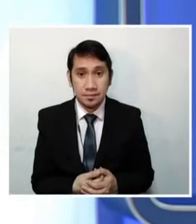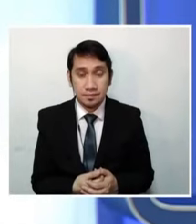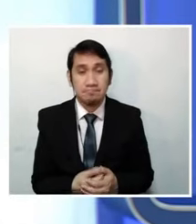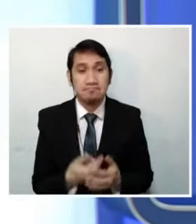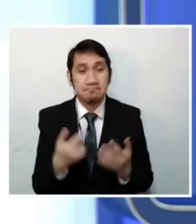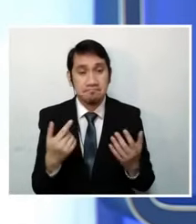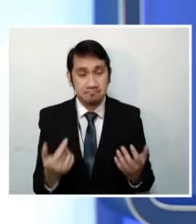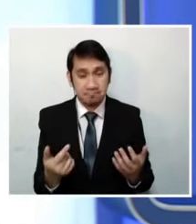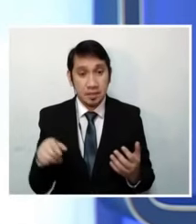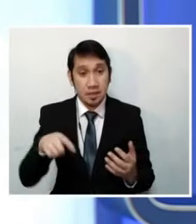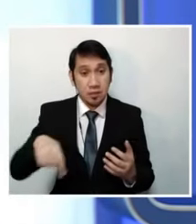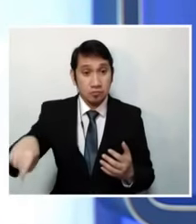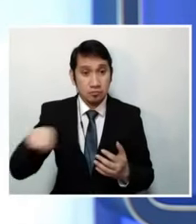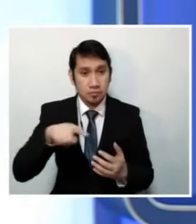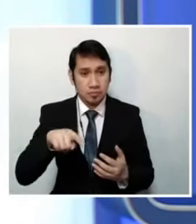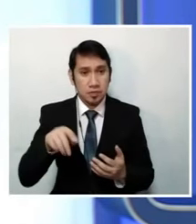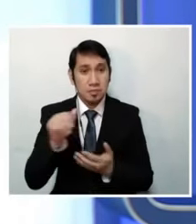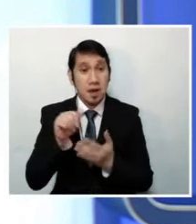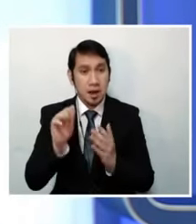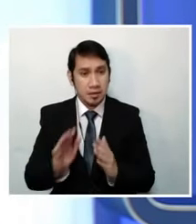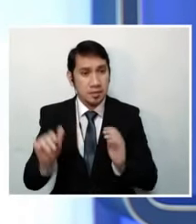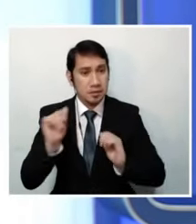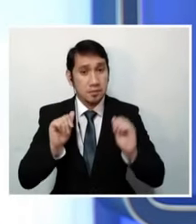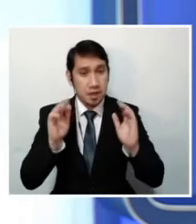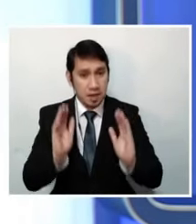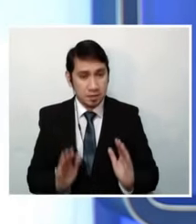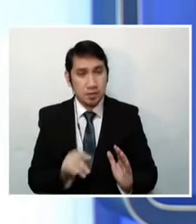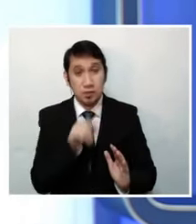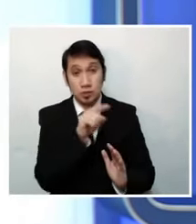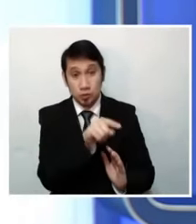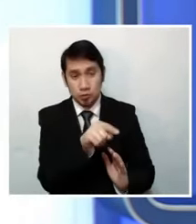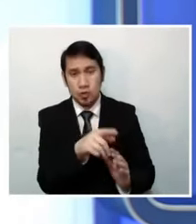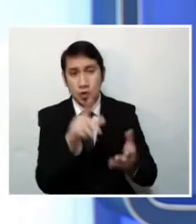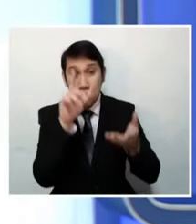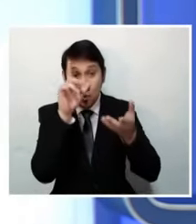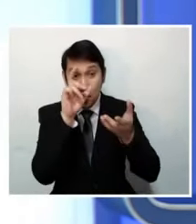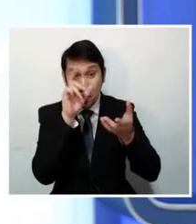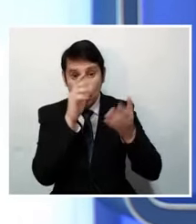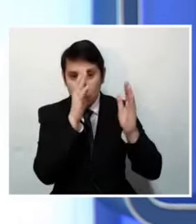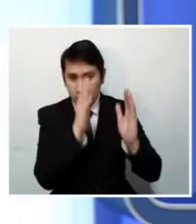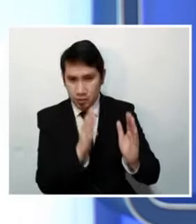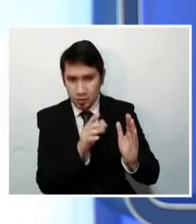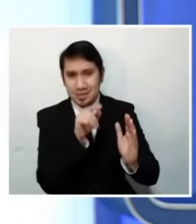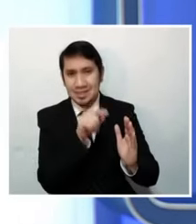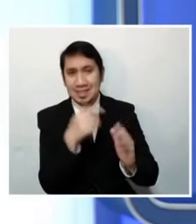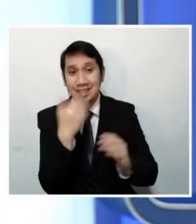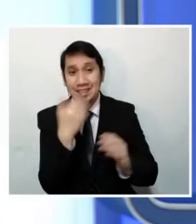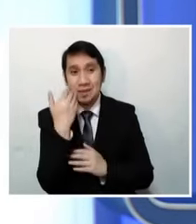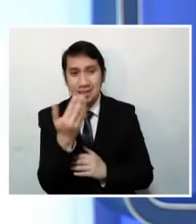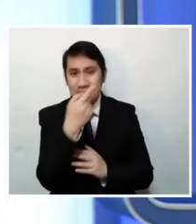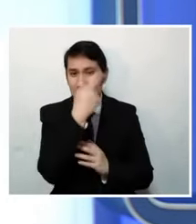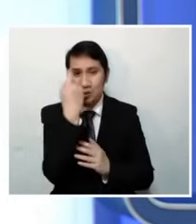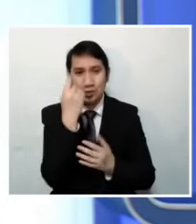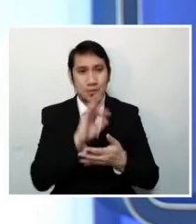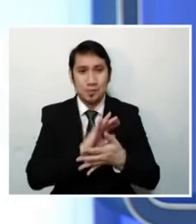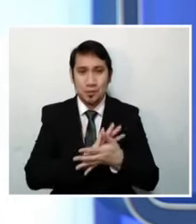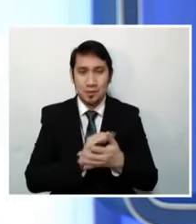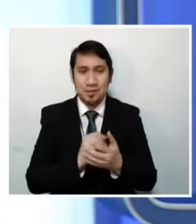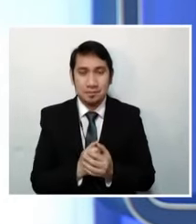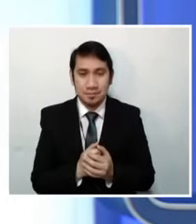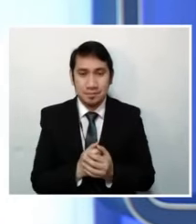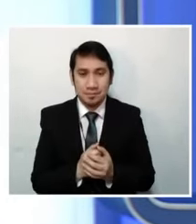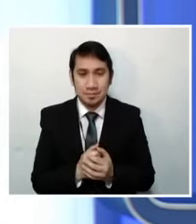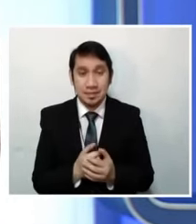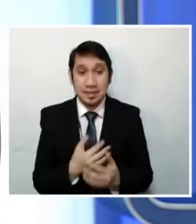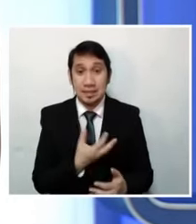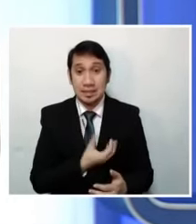Nakiisa ang malalaking bituin sa pag-alala sa veteran showbiz photographer na si Raymond Isaac na pumanaw dahil sa COVID-19. May hugot naman